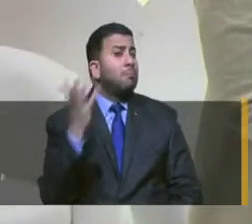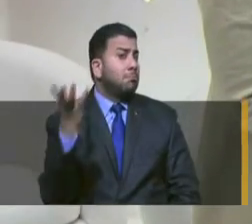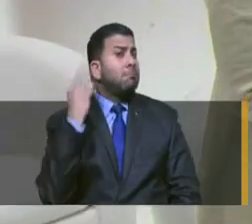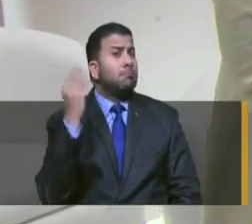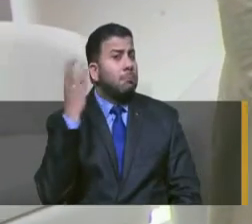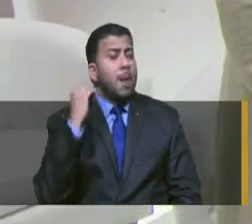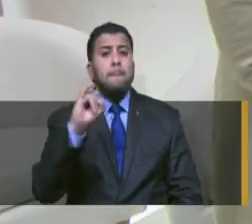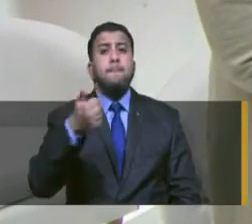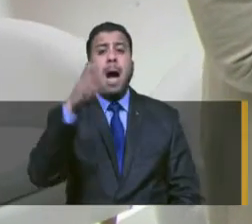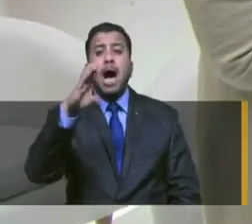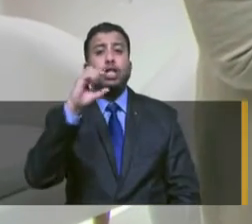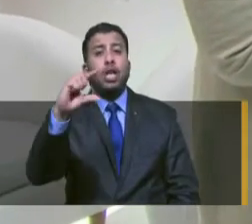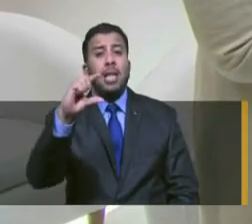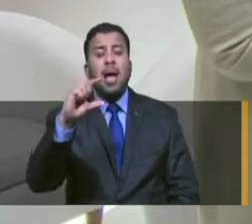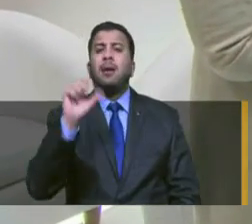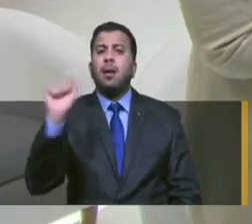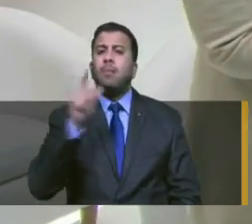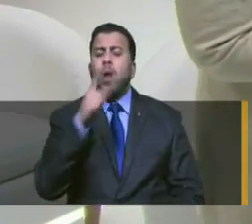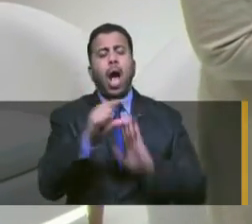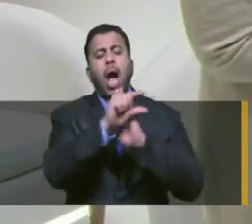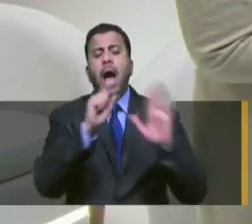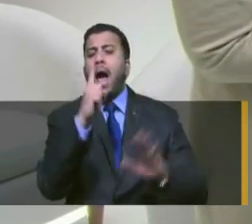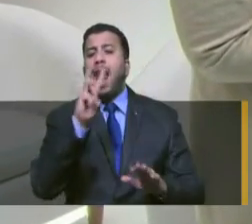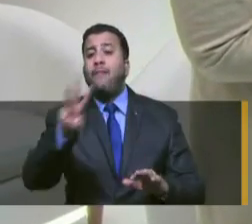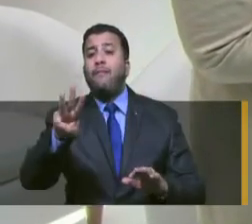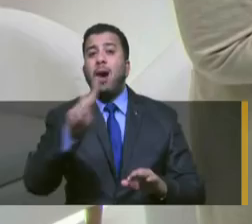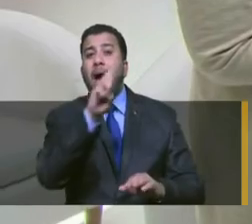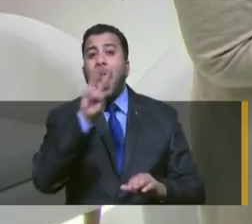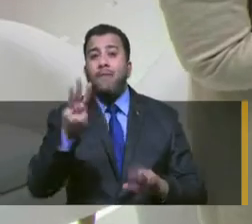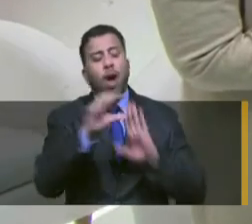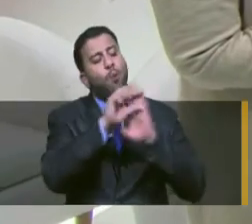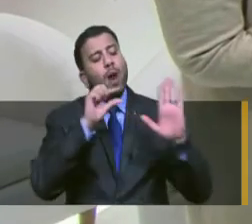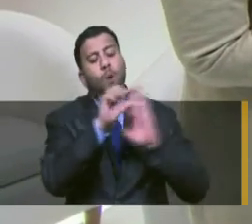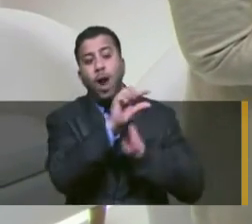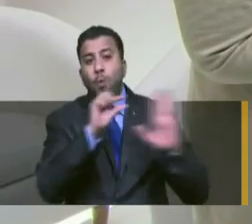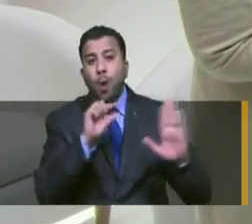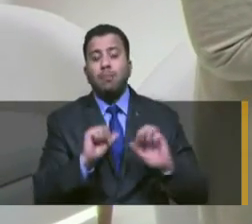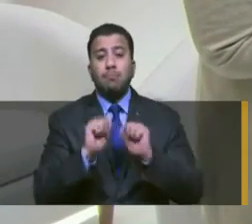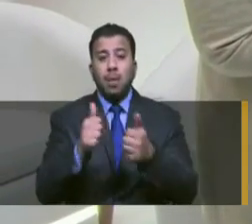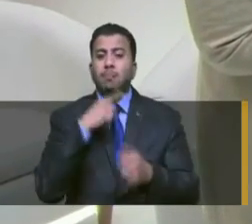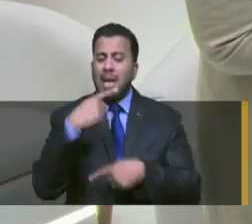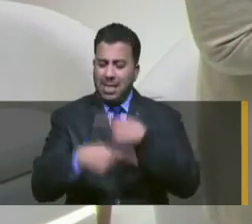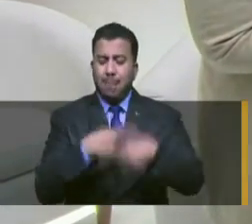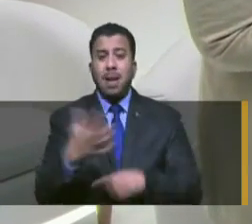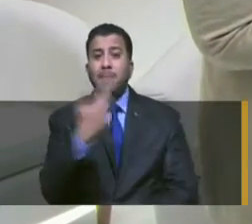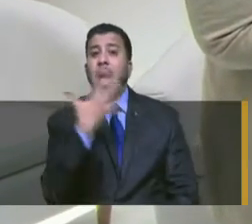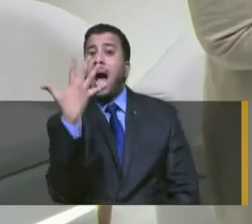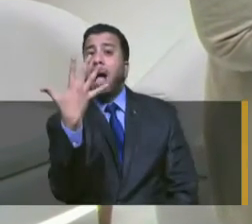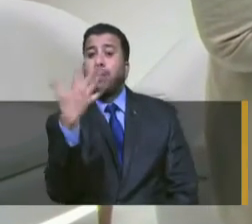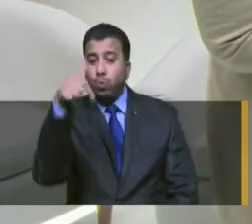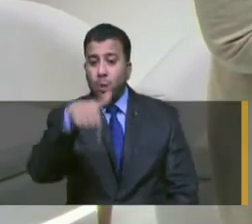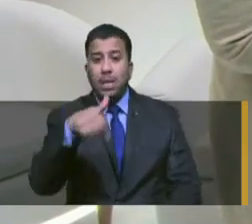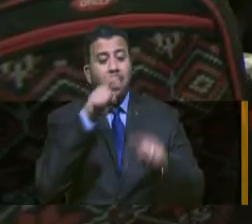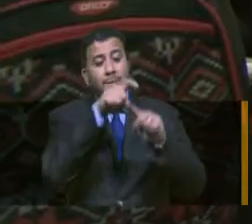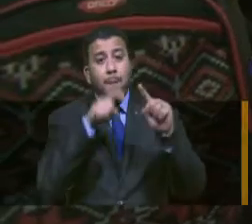مجد الشحي مدير مبادرة ألف عنوان وعنوان حول مستجدات المبادرة، إذ تم استكمال 65%